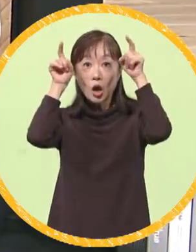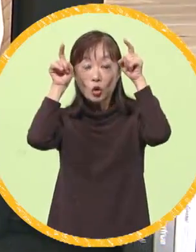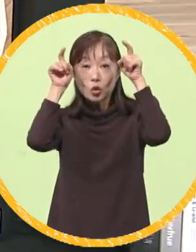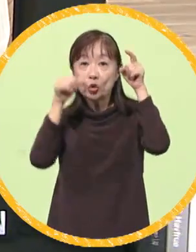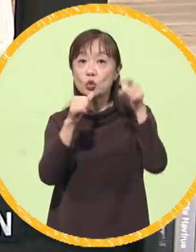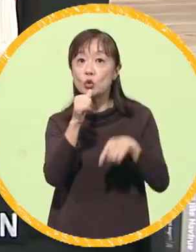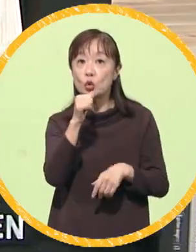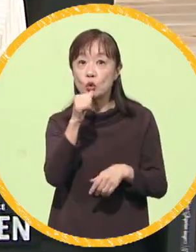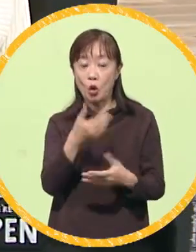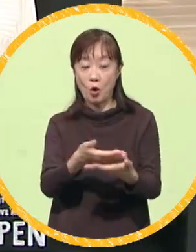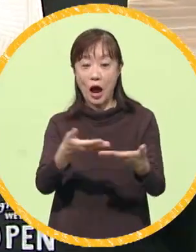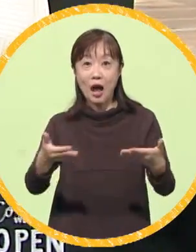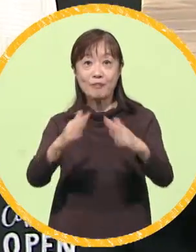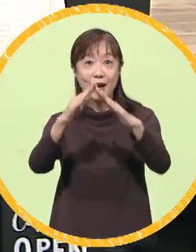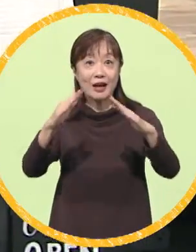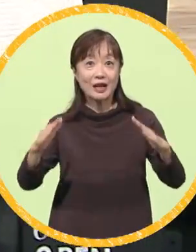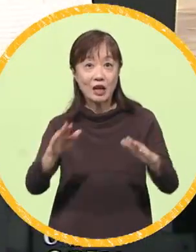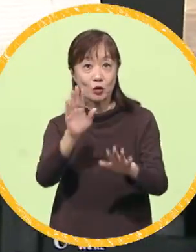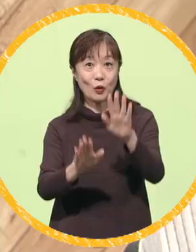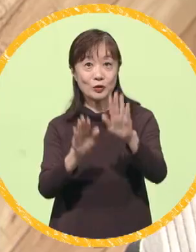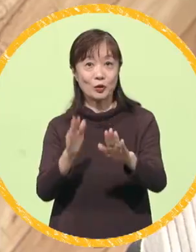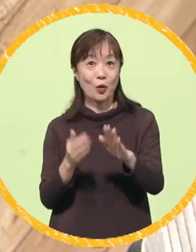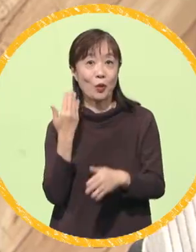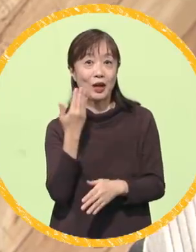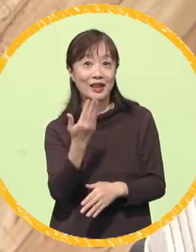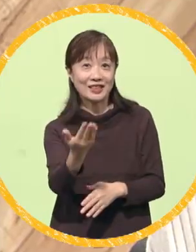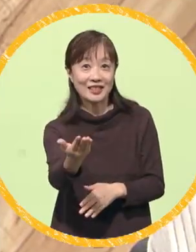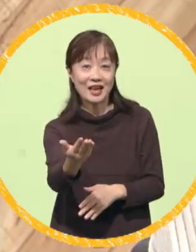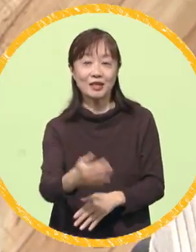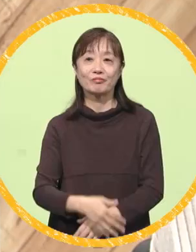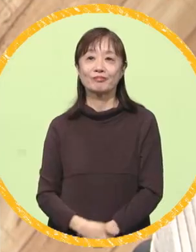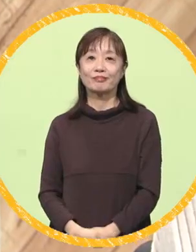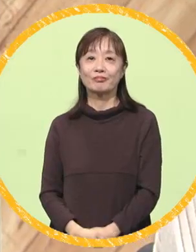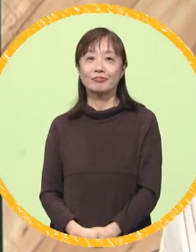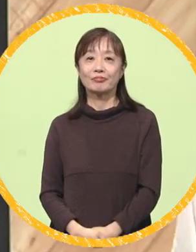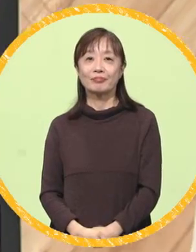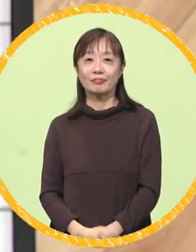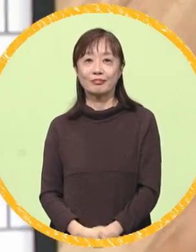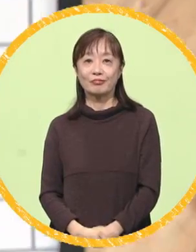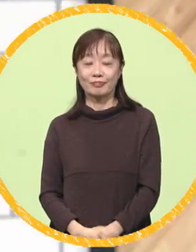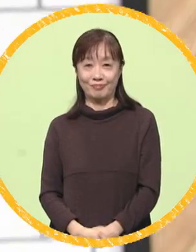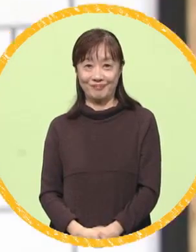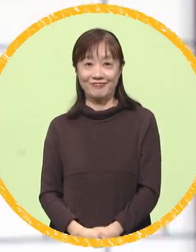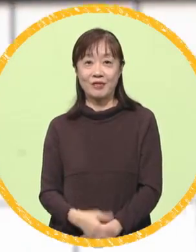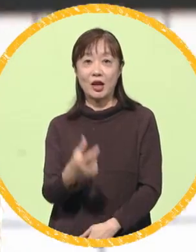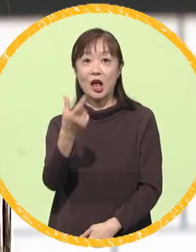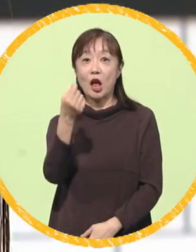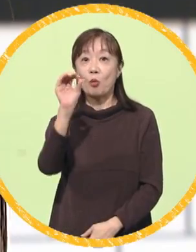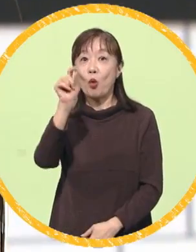売会の様子をまずは見てもらいましょうか。 はい、ということで VTR も